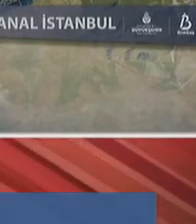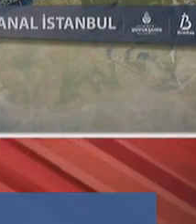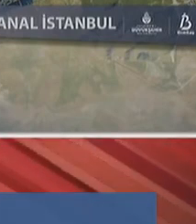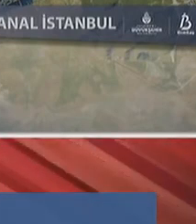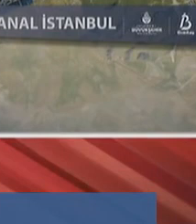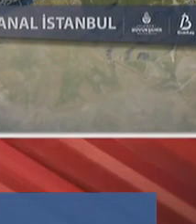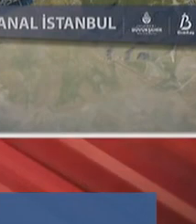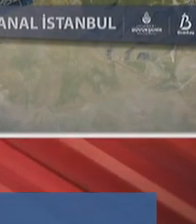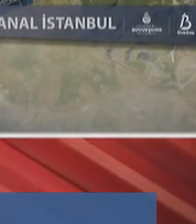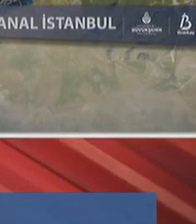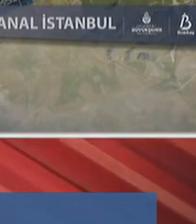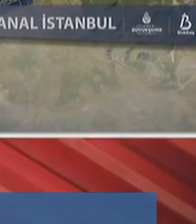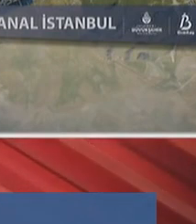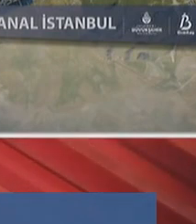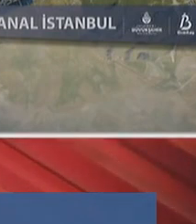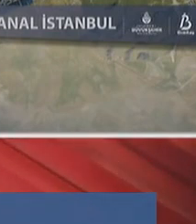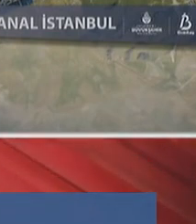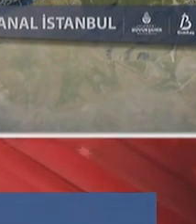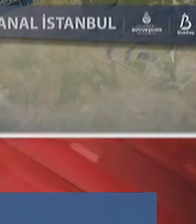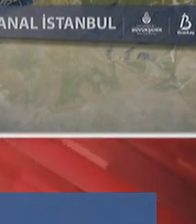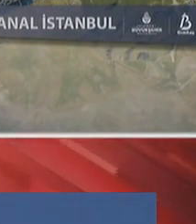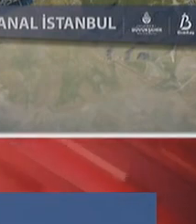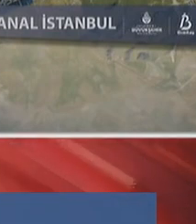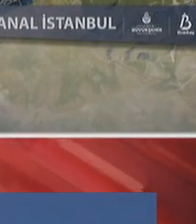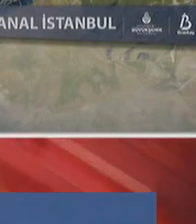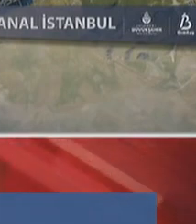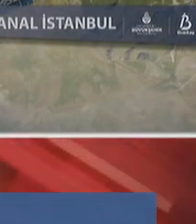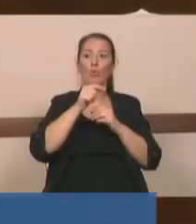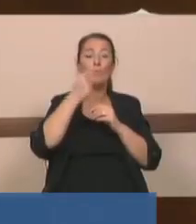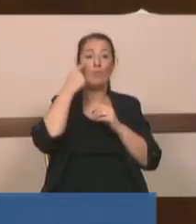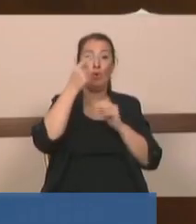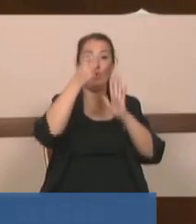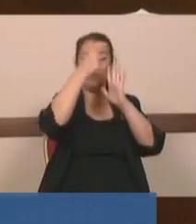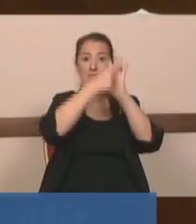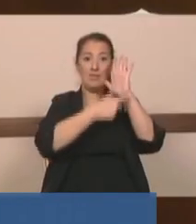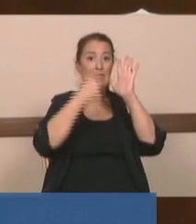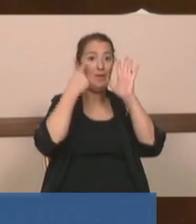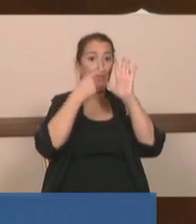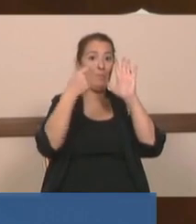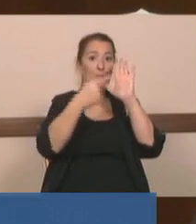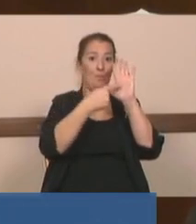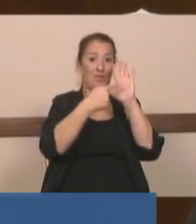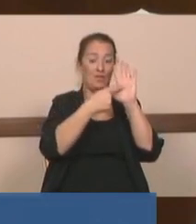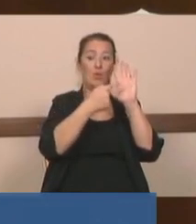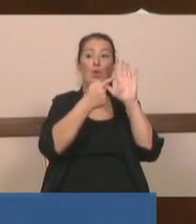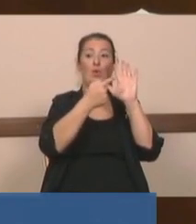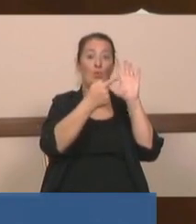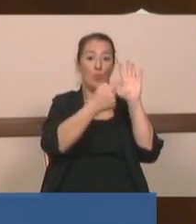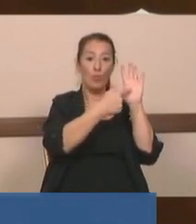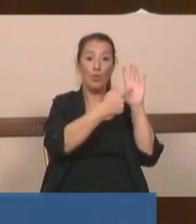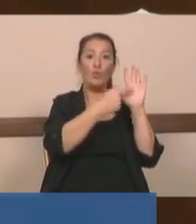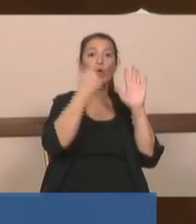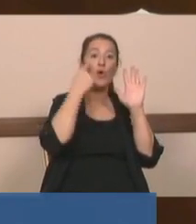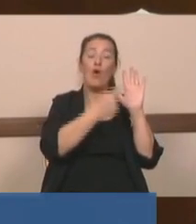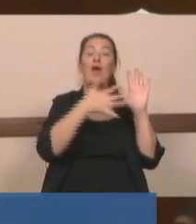İstanbul'un ne kadar imarlı stok alanı var bir baksın. Bu liste Cumhuriyet Halk Partisi'nin